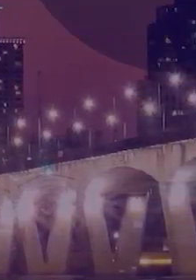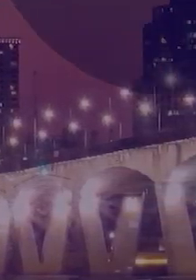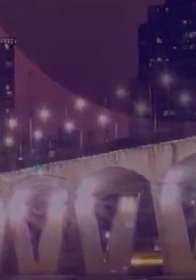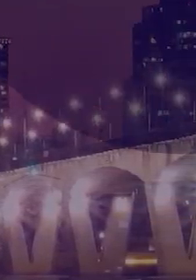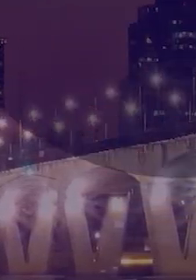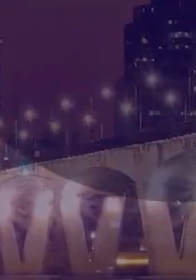보도했습니다